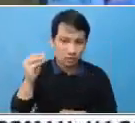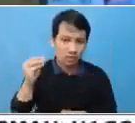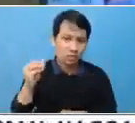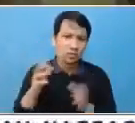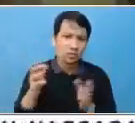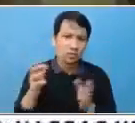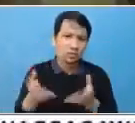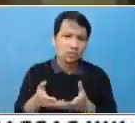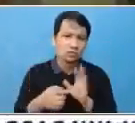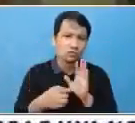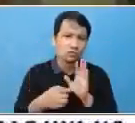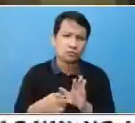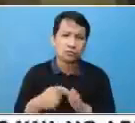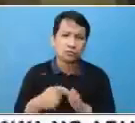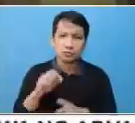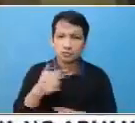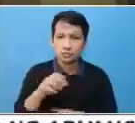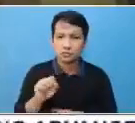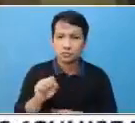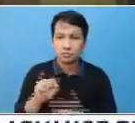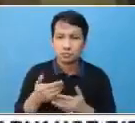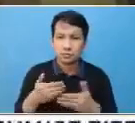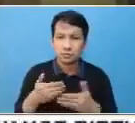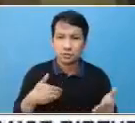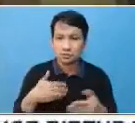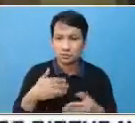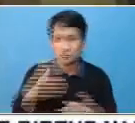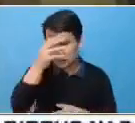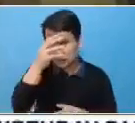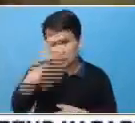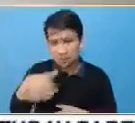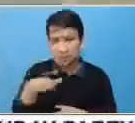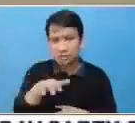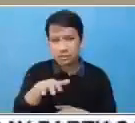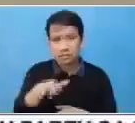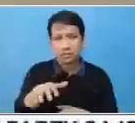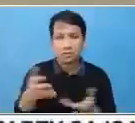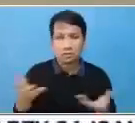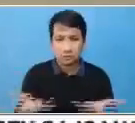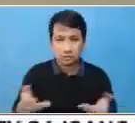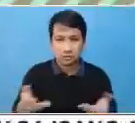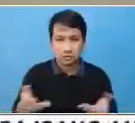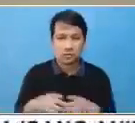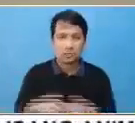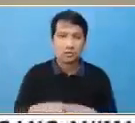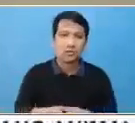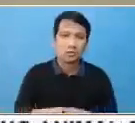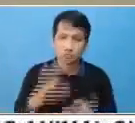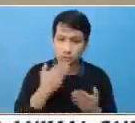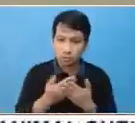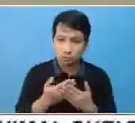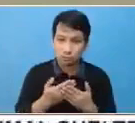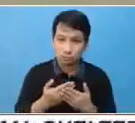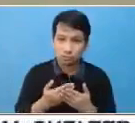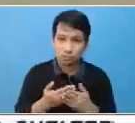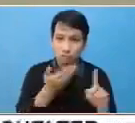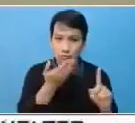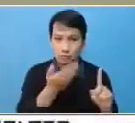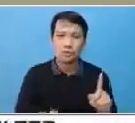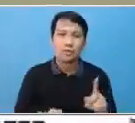Nanalo na. Halos ipako na ako sa krus ng ilang kong mga kasama. O, dahil yan, yeah, wala yan. Artista lang